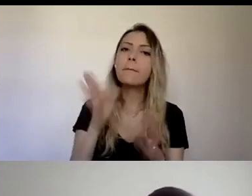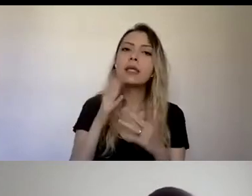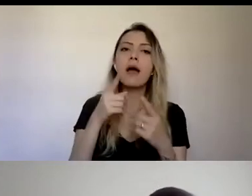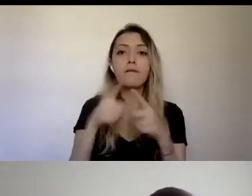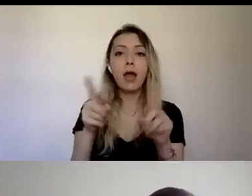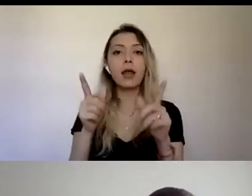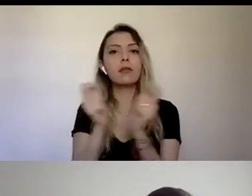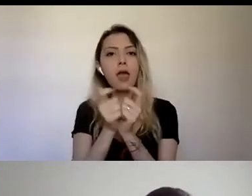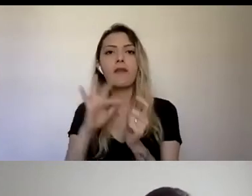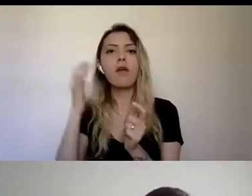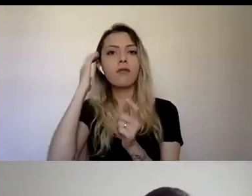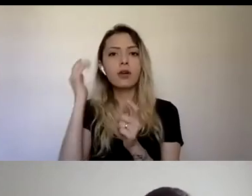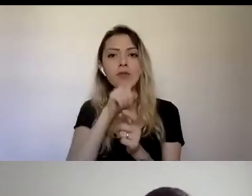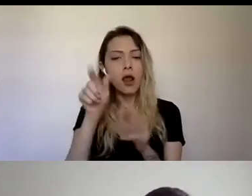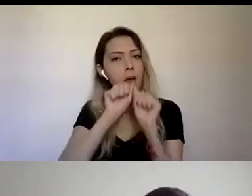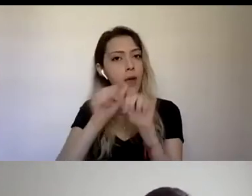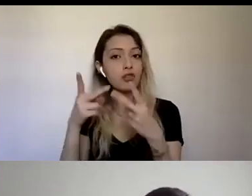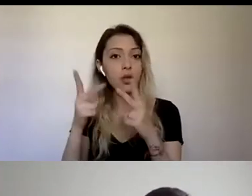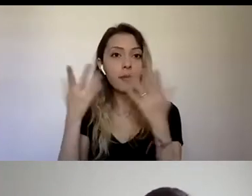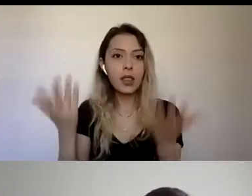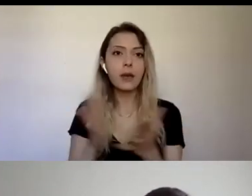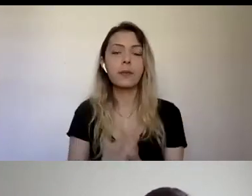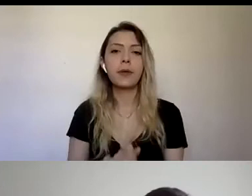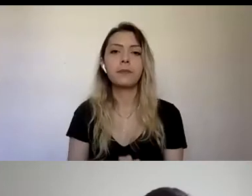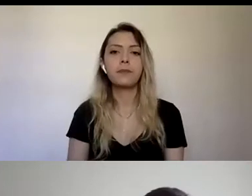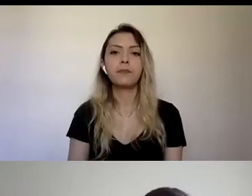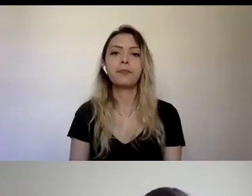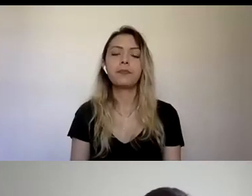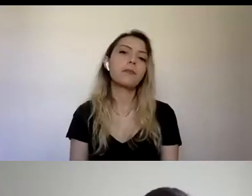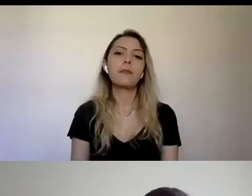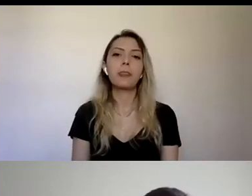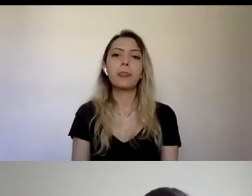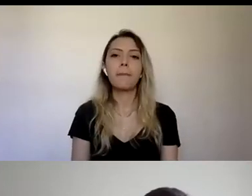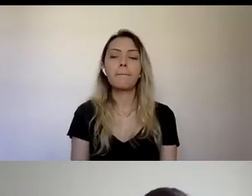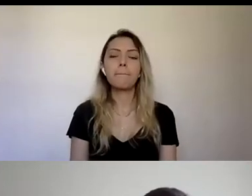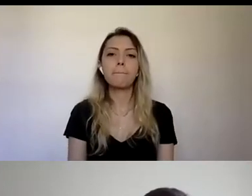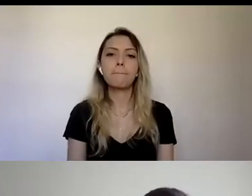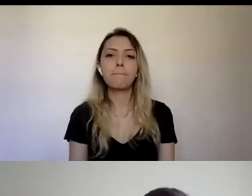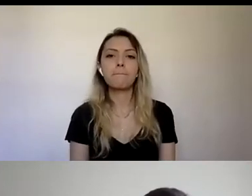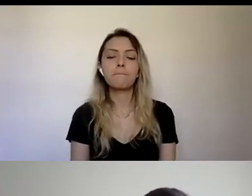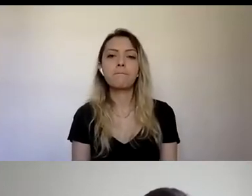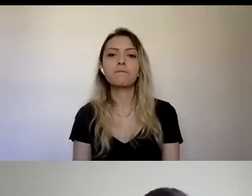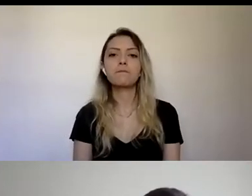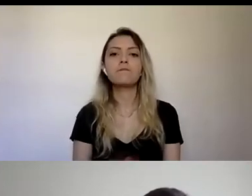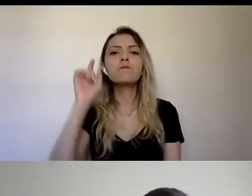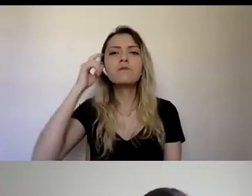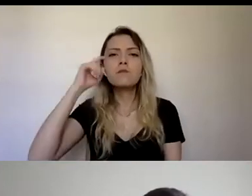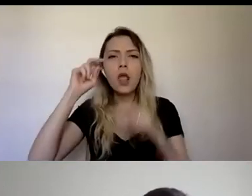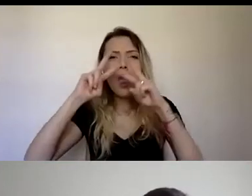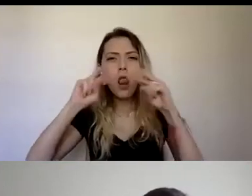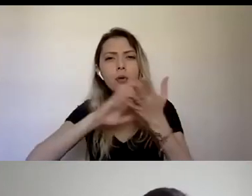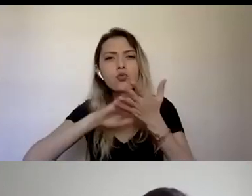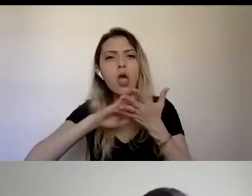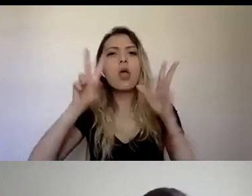çalışacaklar için kolaylaştırabilir mi? Bunu şu soruyla birleştiriyoruz. İzleme konusunda en zorlu konulardan